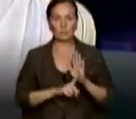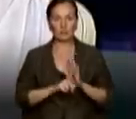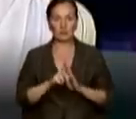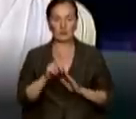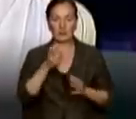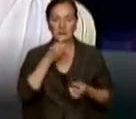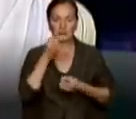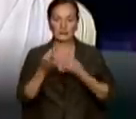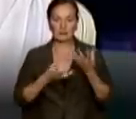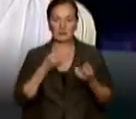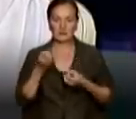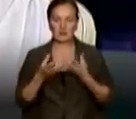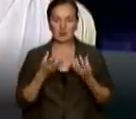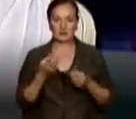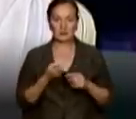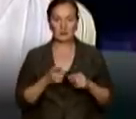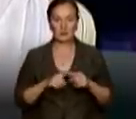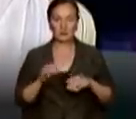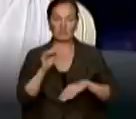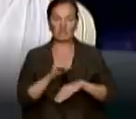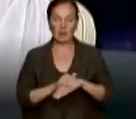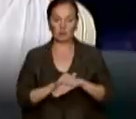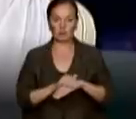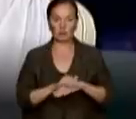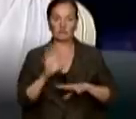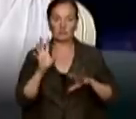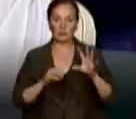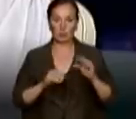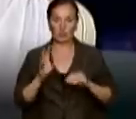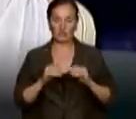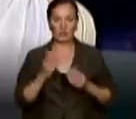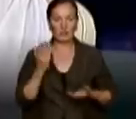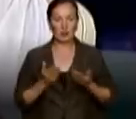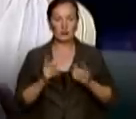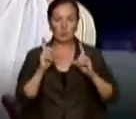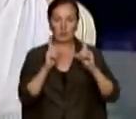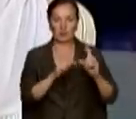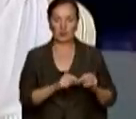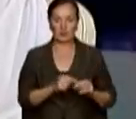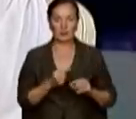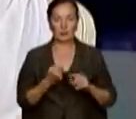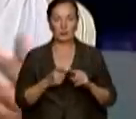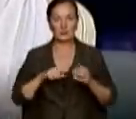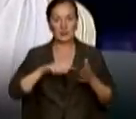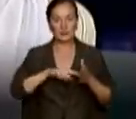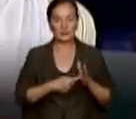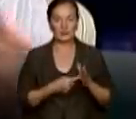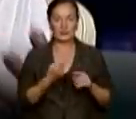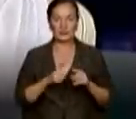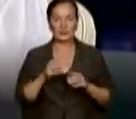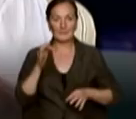цвітіння. Це теж, якби, цей фактор ми враховуємо. І якщо їдемо, то в нас акцент завжди робиться, що це природна зона,